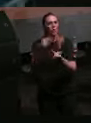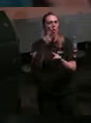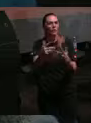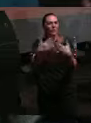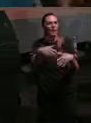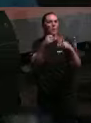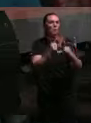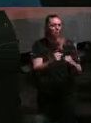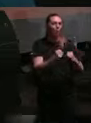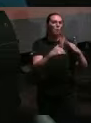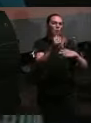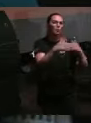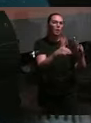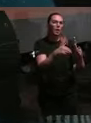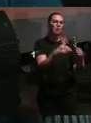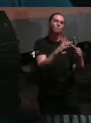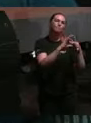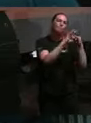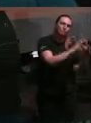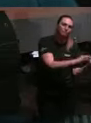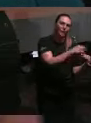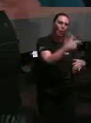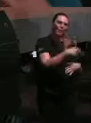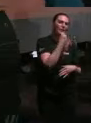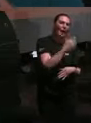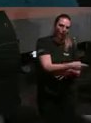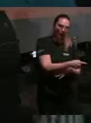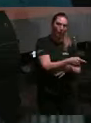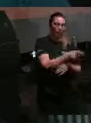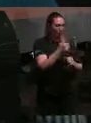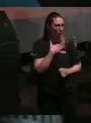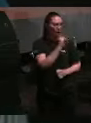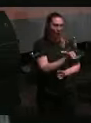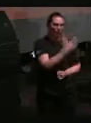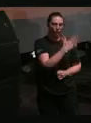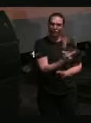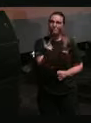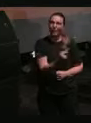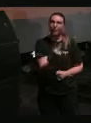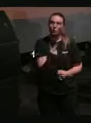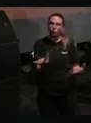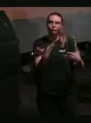bygges på skuldrene til oljenæringen, og at vi skal ha en sånn ja takk begge deler